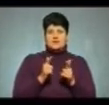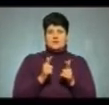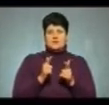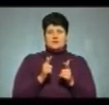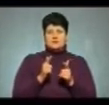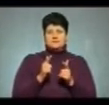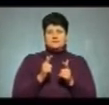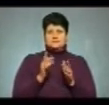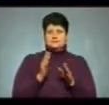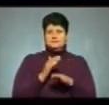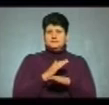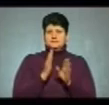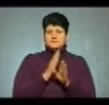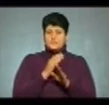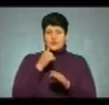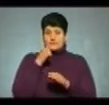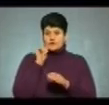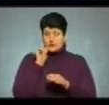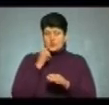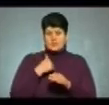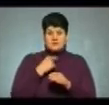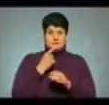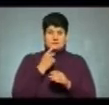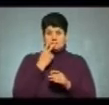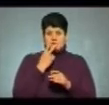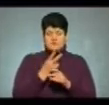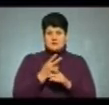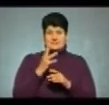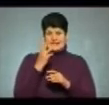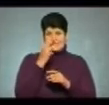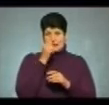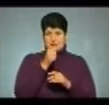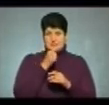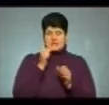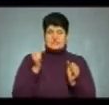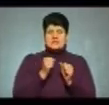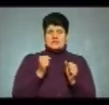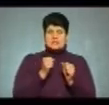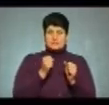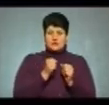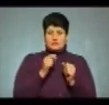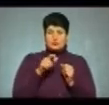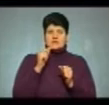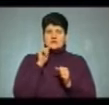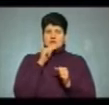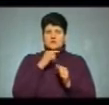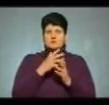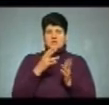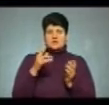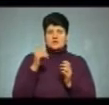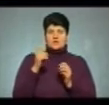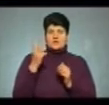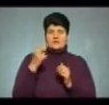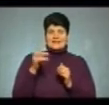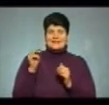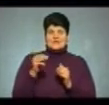зовнішнього повітря. Вчора я виводив дані, значить, за три місяці зимових мешканці зекономили більше 120